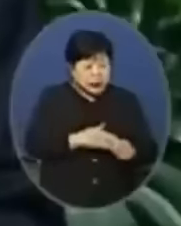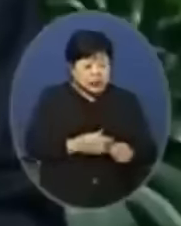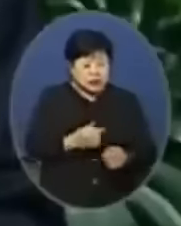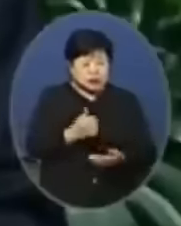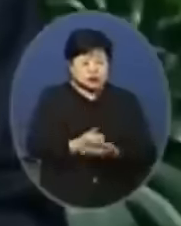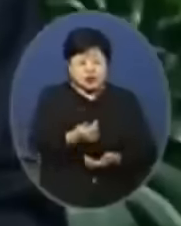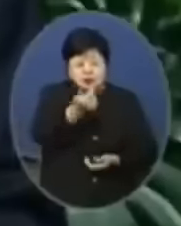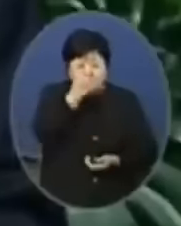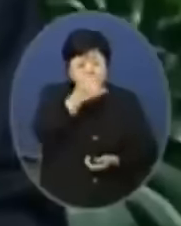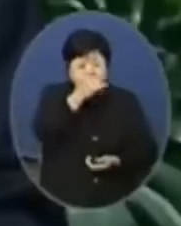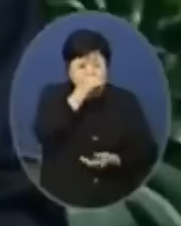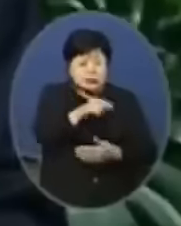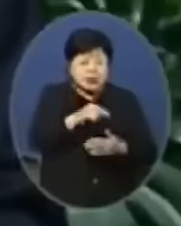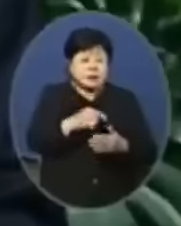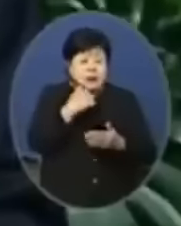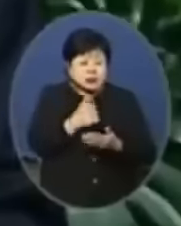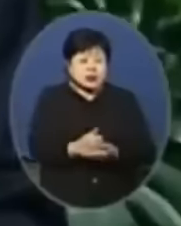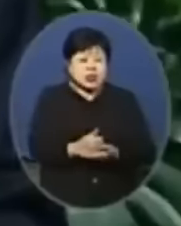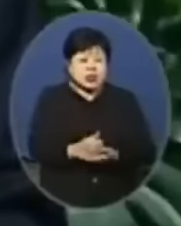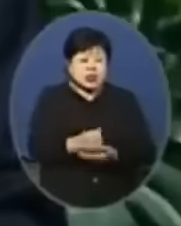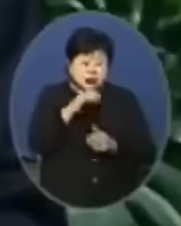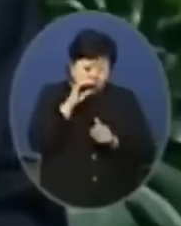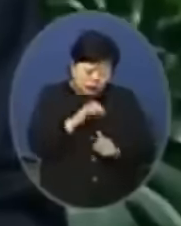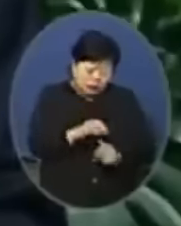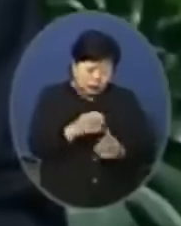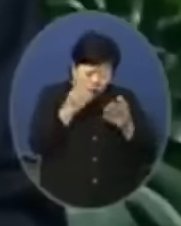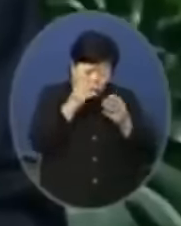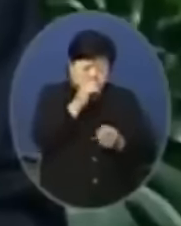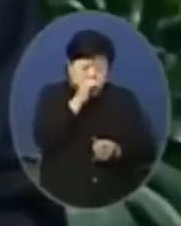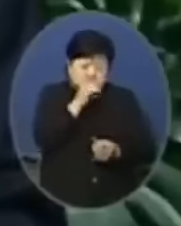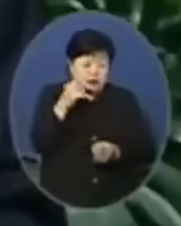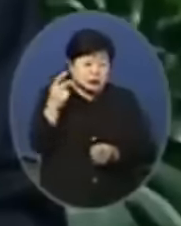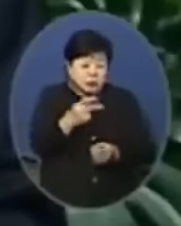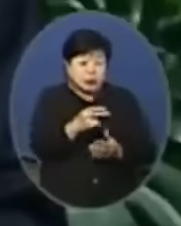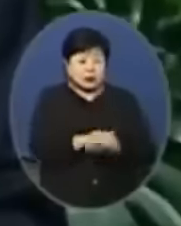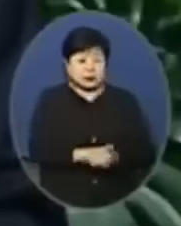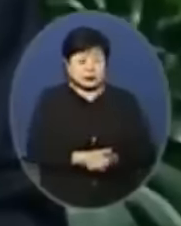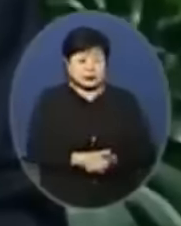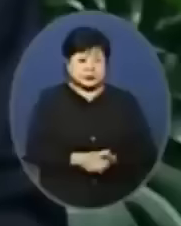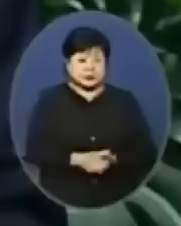있습니다. 마음에 죄의 고통이 있습니다. 그리고